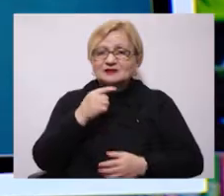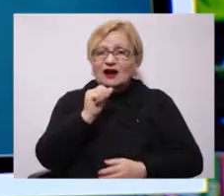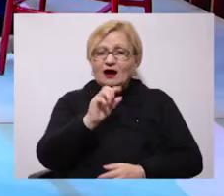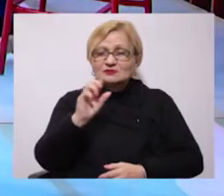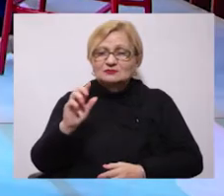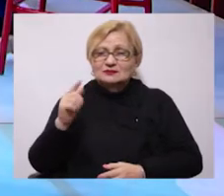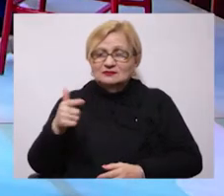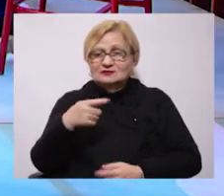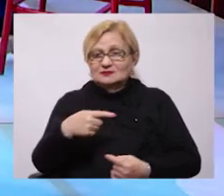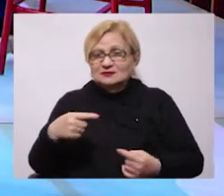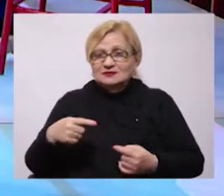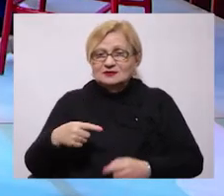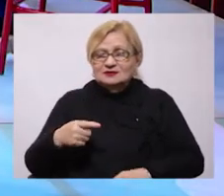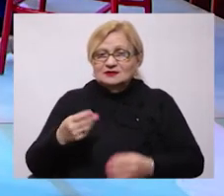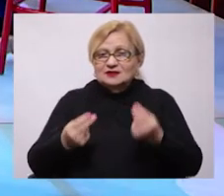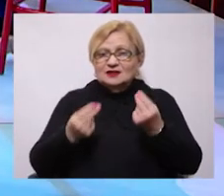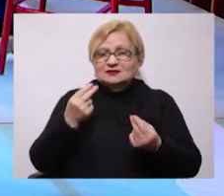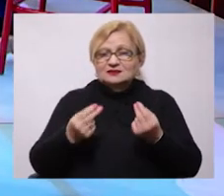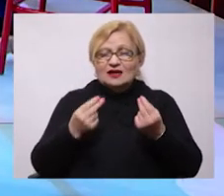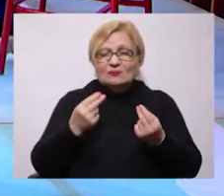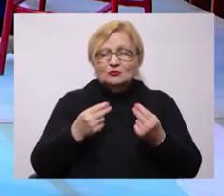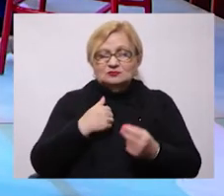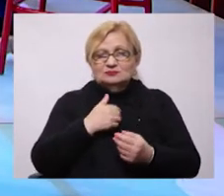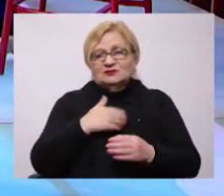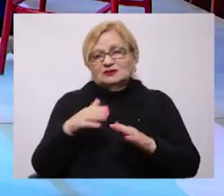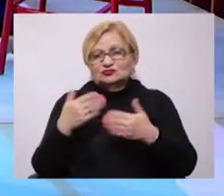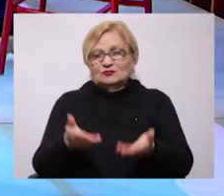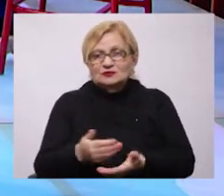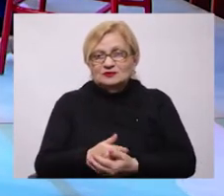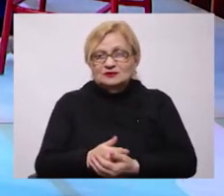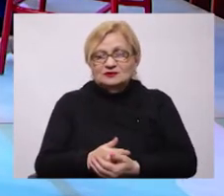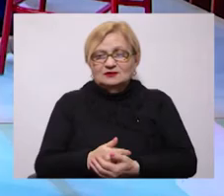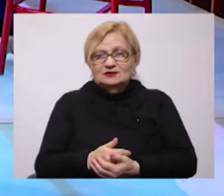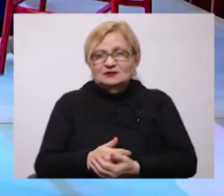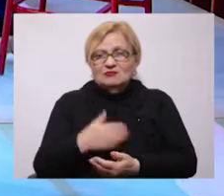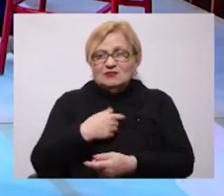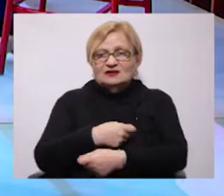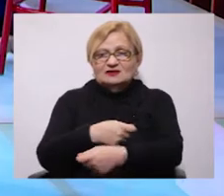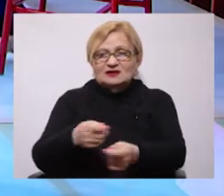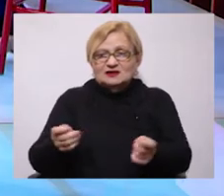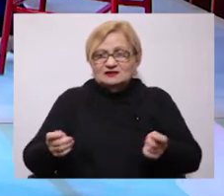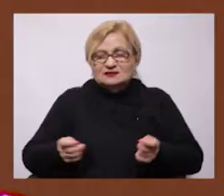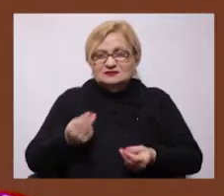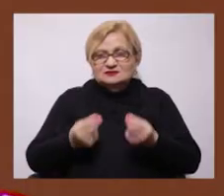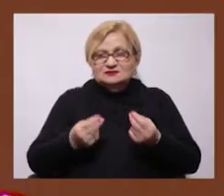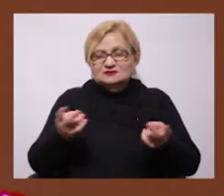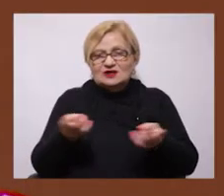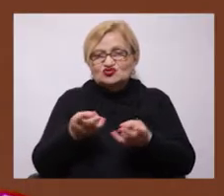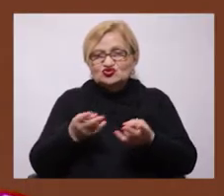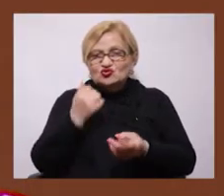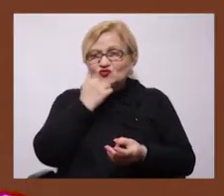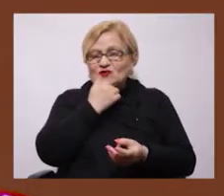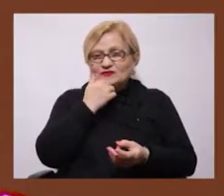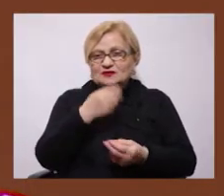ერთი საინტერესო აქტივობა მინდა, ანუ თამაში მინდა რომ შემოგთავაზოთ. მე თქვენ ახლა დაგირიგებთ ამ თამაშისთვის საჭირო